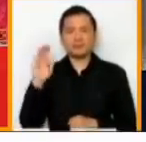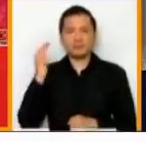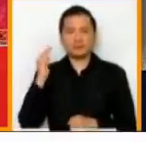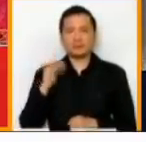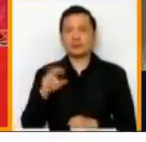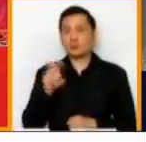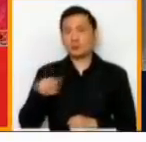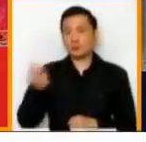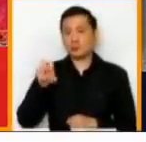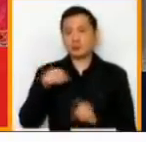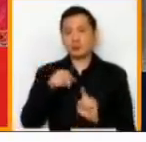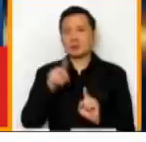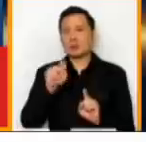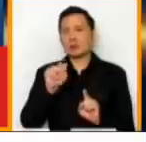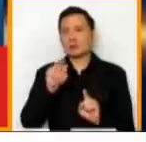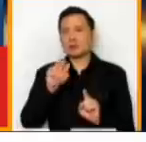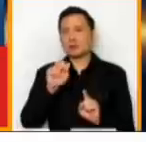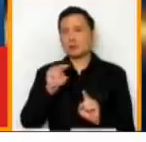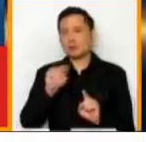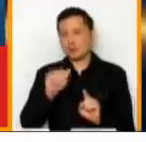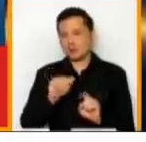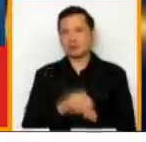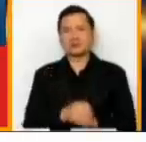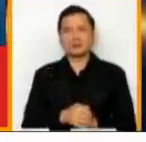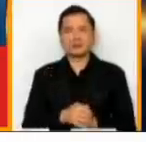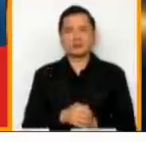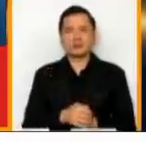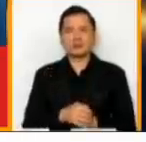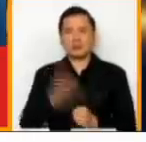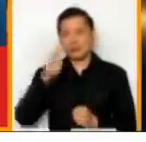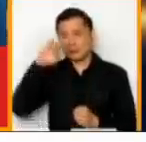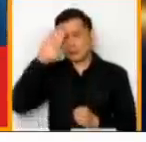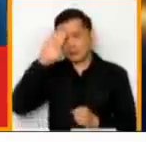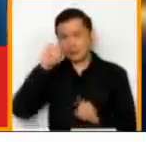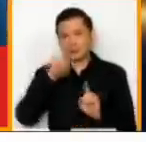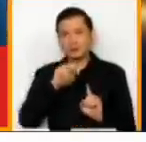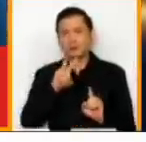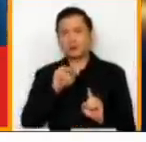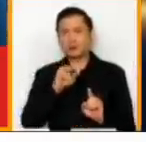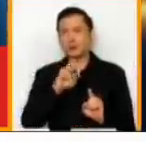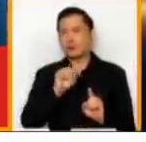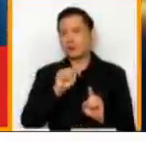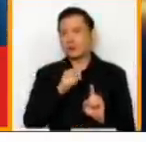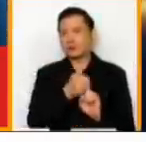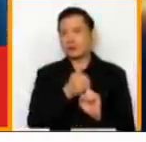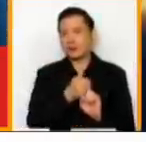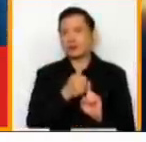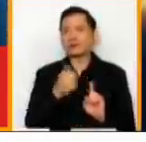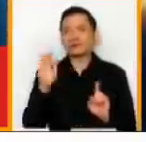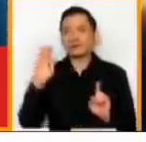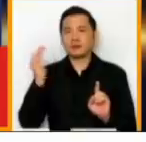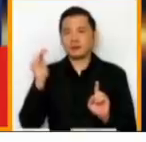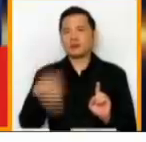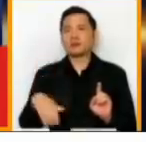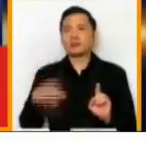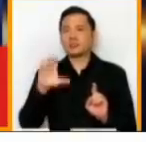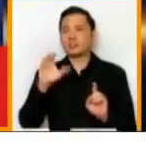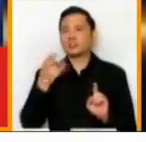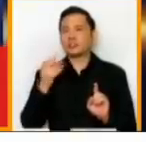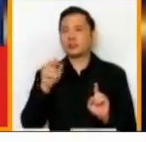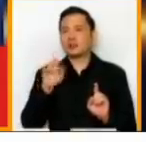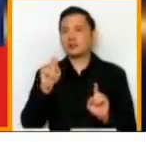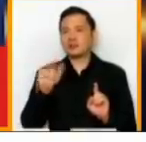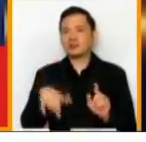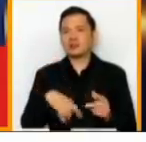na si Katrina Dumaranan. Si Miss Cavite Victoria Vincent naman ang Miss Universe Philippines Charity. First runner-up si